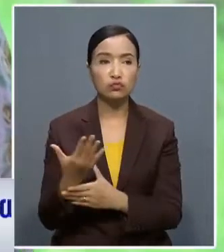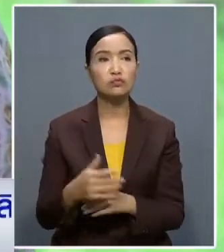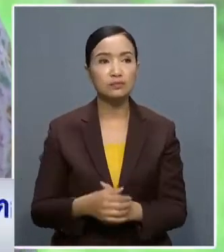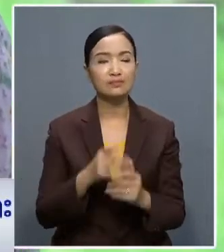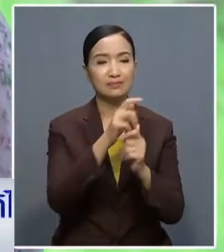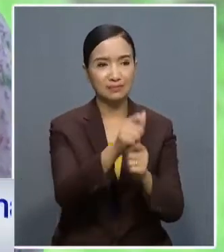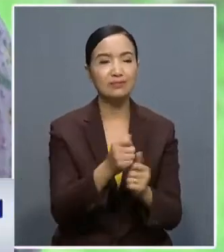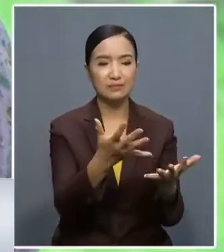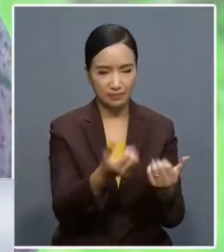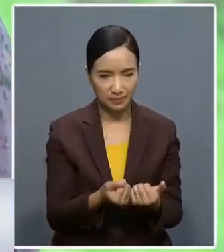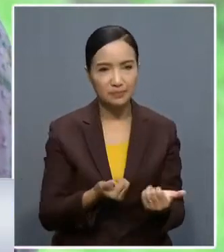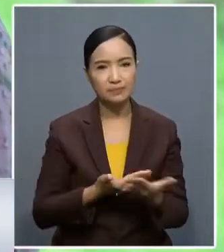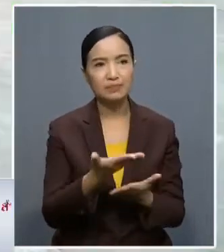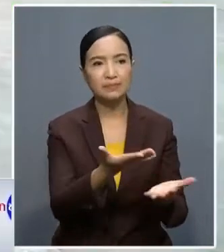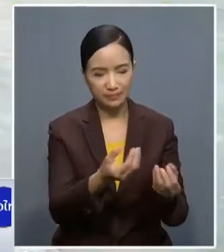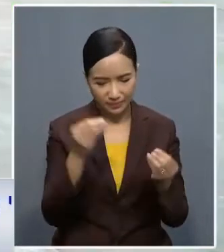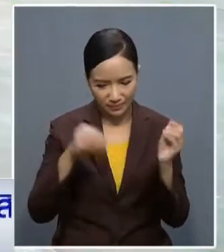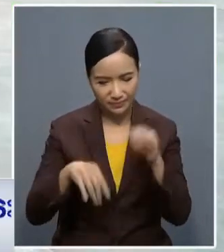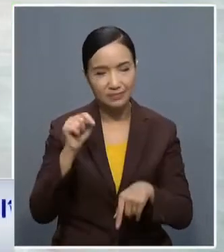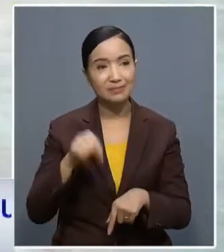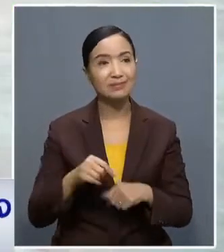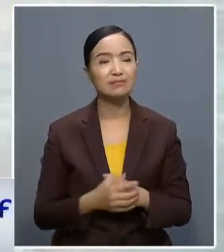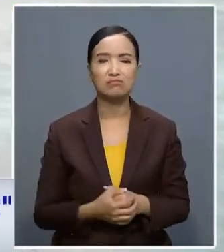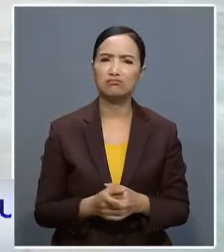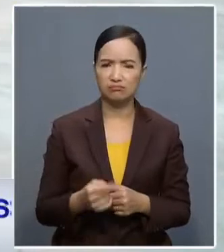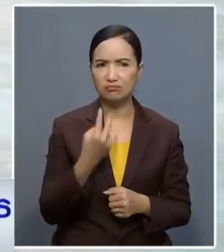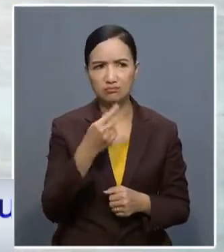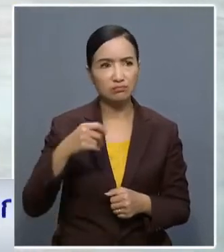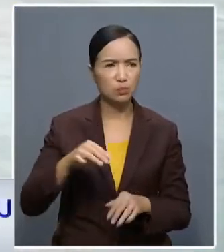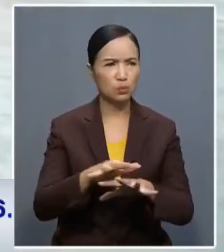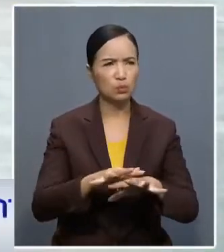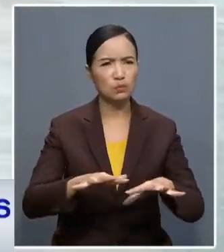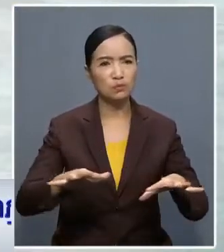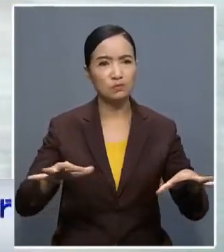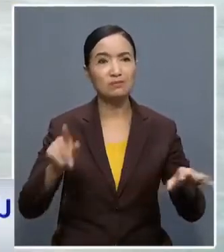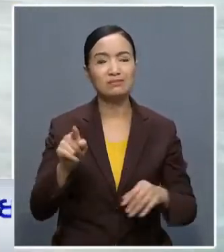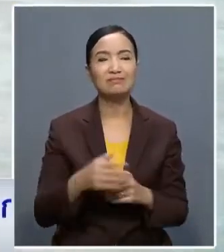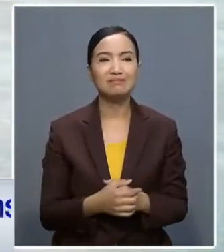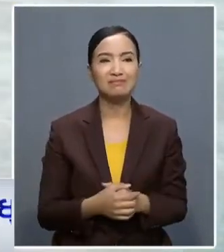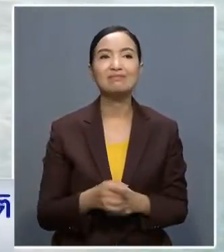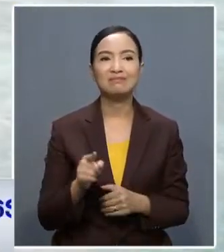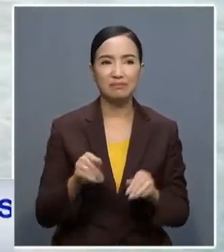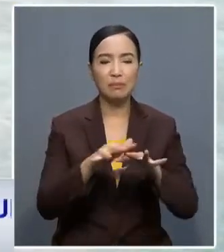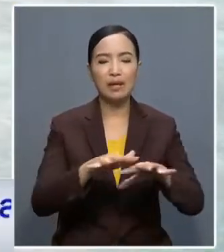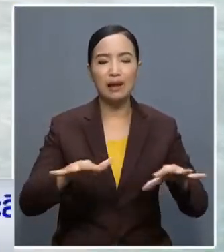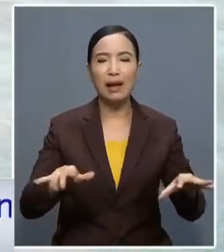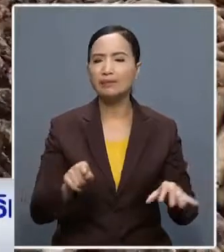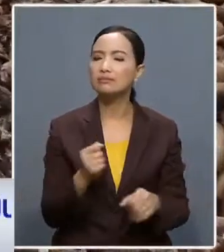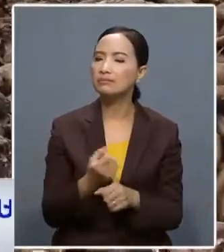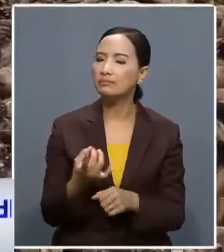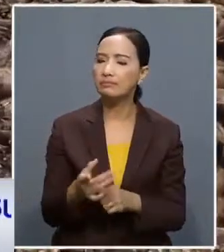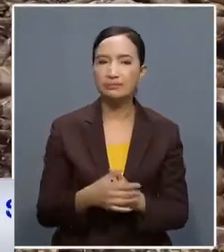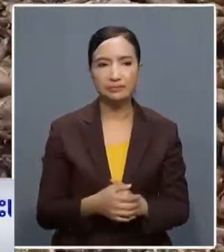เกษตรกรในพื้นที่ด้วย ถูกต้องค่ะ ถึงว่าทำไมเดินเข้ามาเราเห็นลานกว้างนึกว่าสนามฟุตบอลอ๋อนี่เป็นลานเอาไว้ทำอะไรฮะ